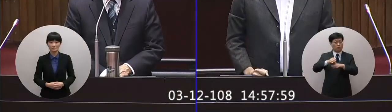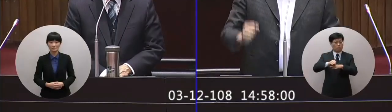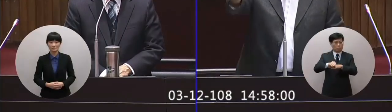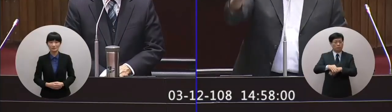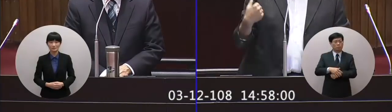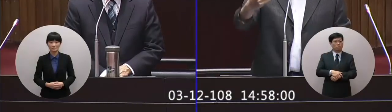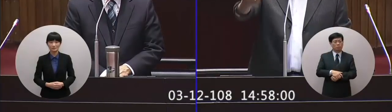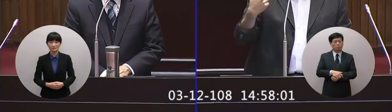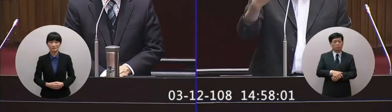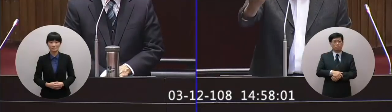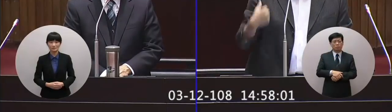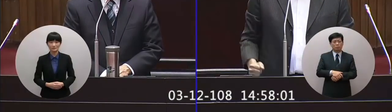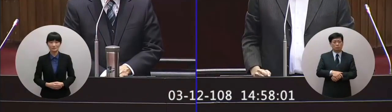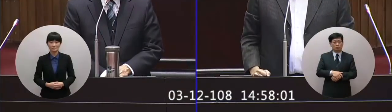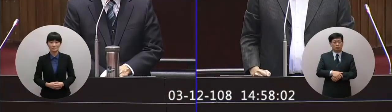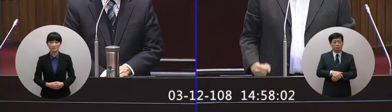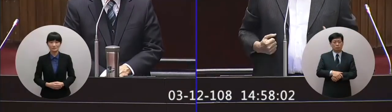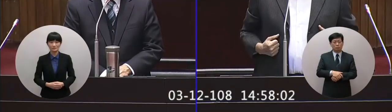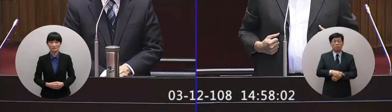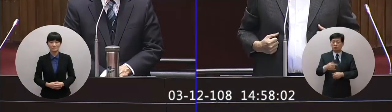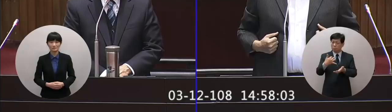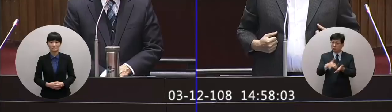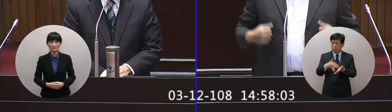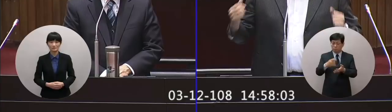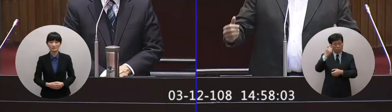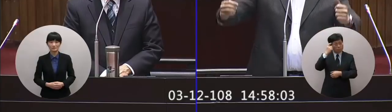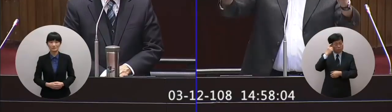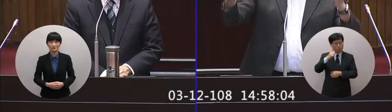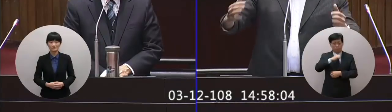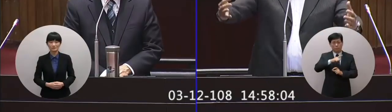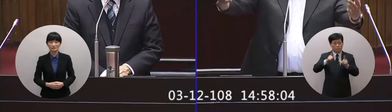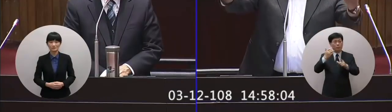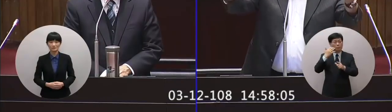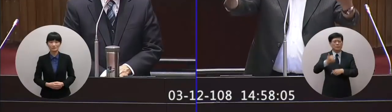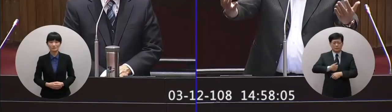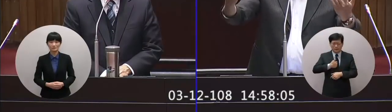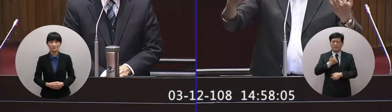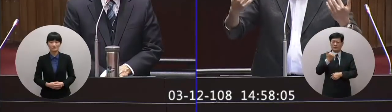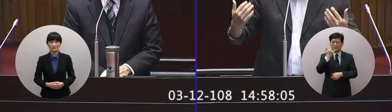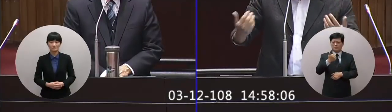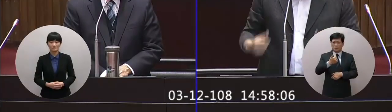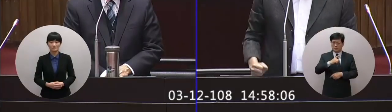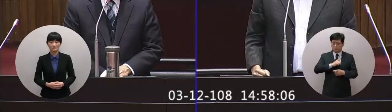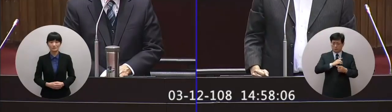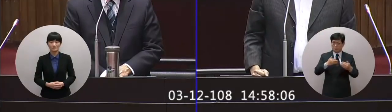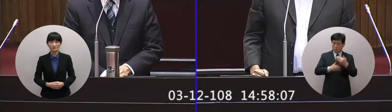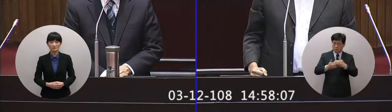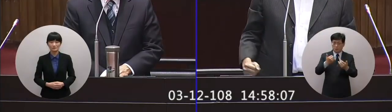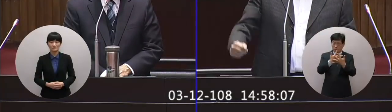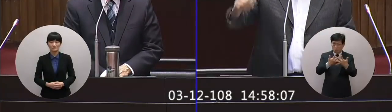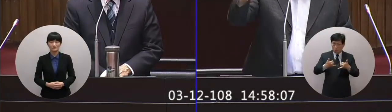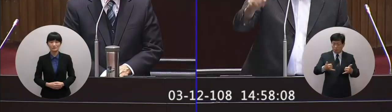11.5万辆次的一个交通量次的一个行驶。你甲想，屏东哪会当有一个完整的运输的交通